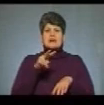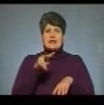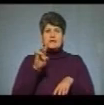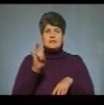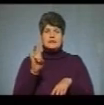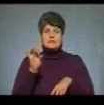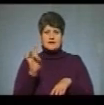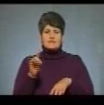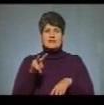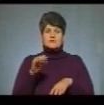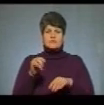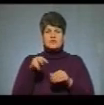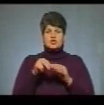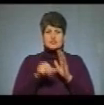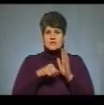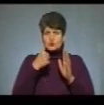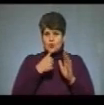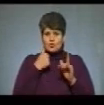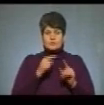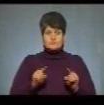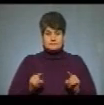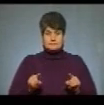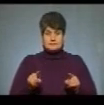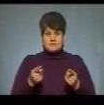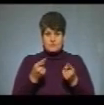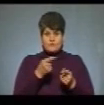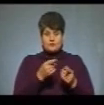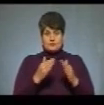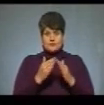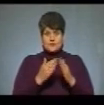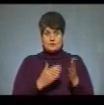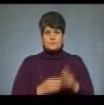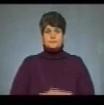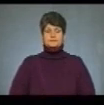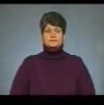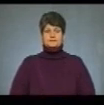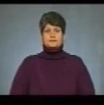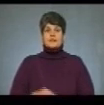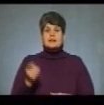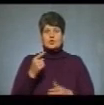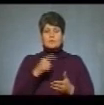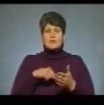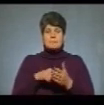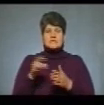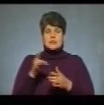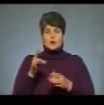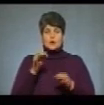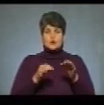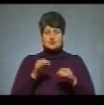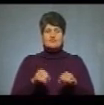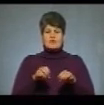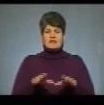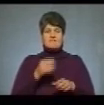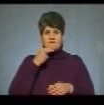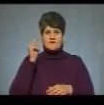листопаді 2016 року співробітники СБУ затримали інформатора у власному помешканні. Тернопільський міськрайонний суд визнав його винним